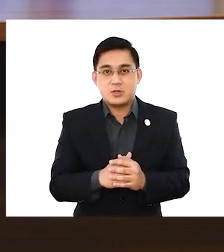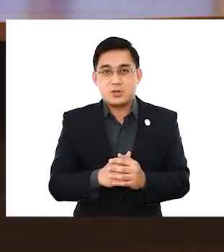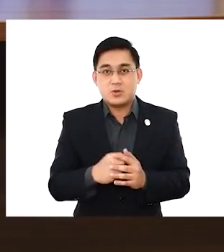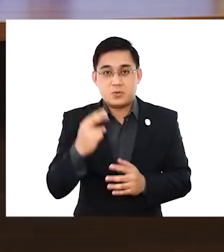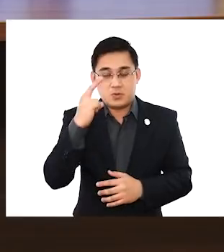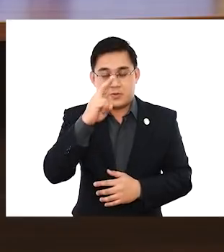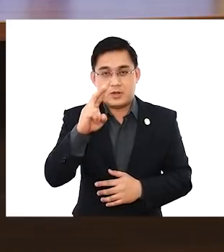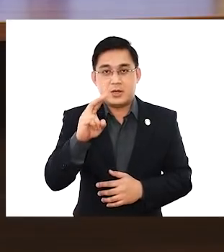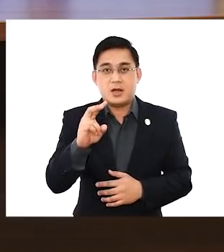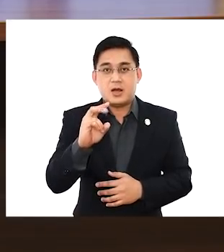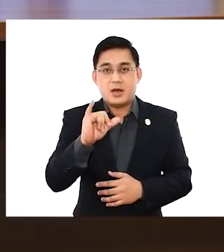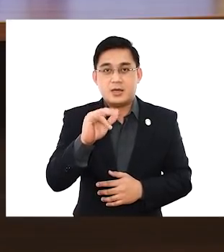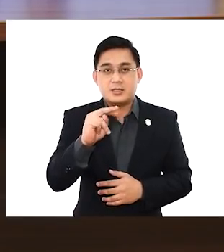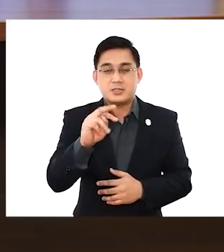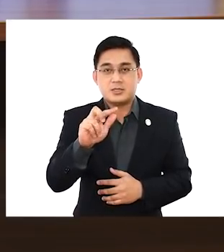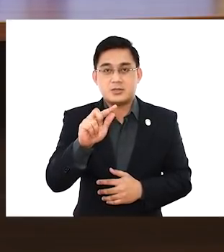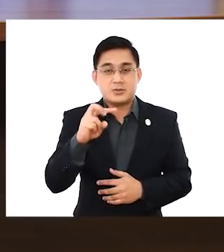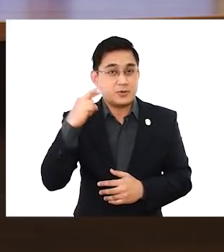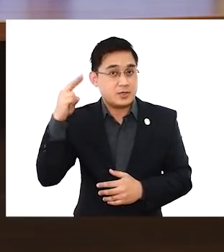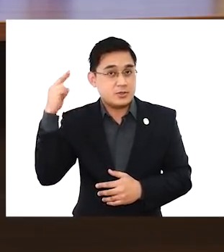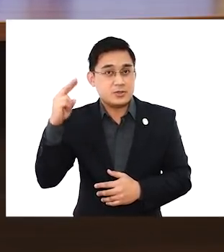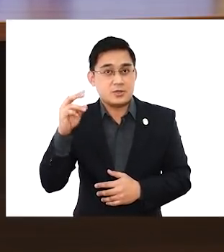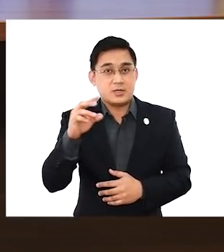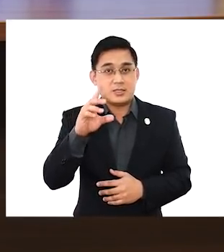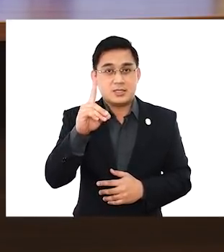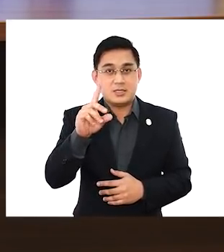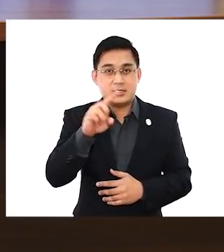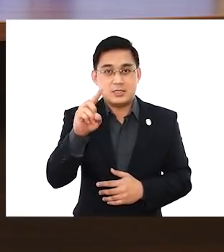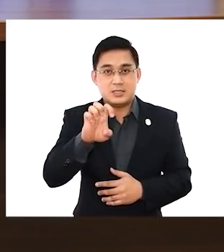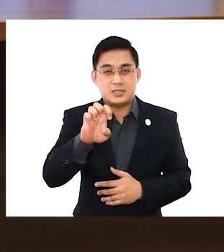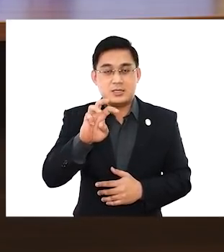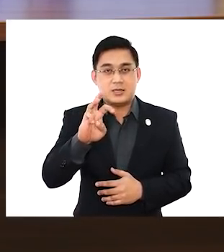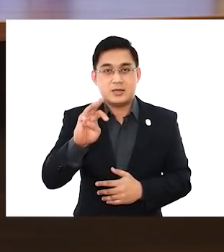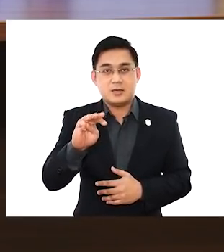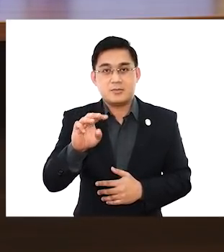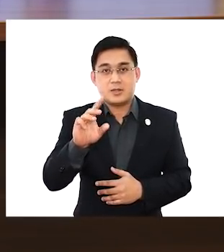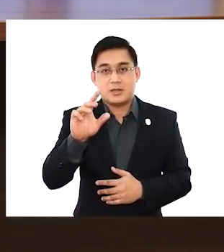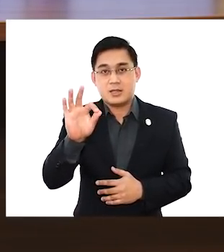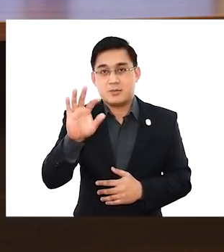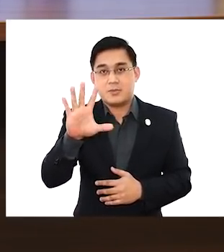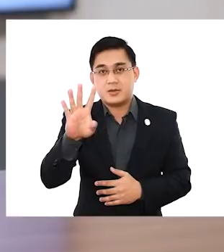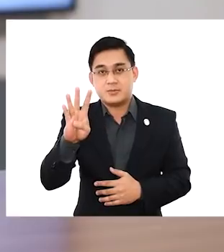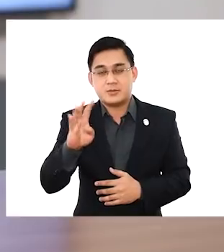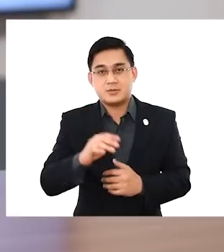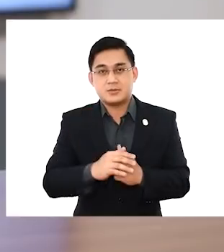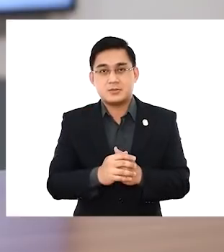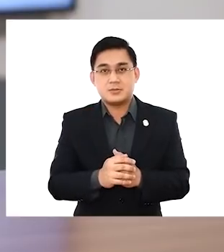Masusubaybayan din ang programang ito sa INC Radio DZM 954.